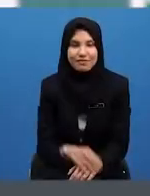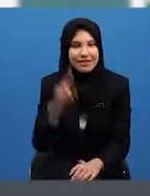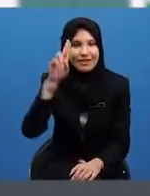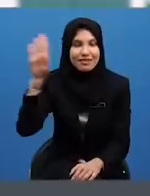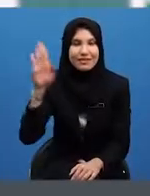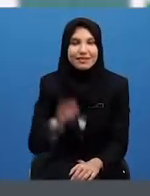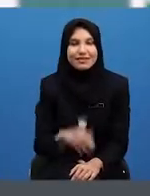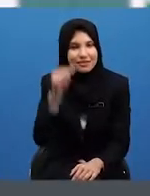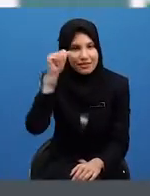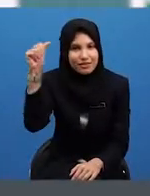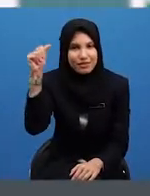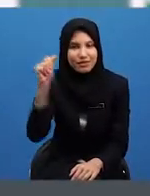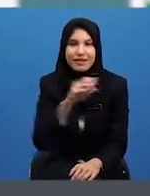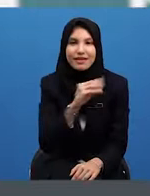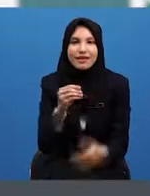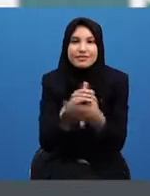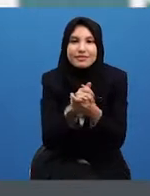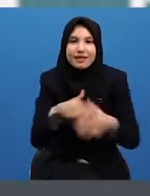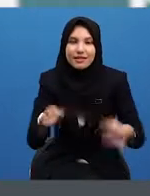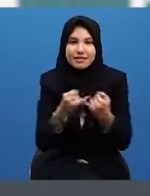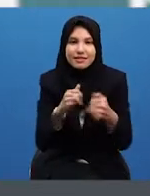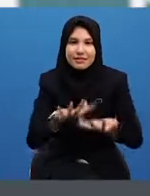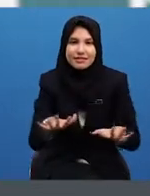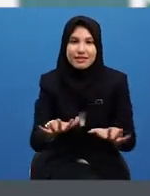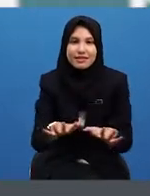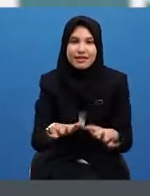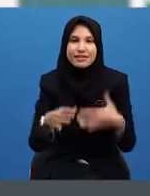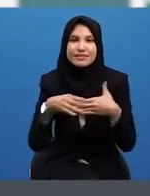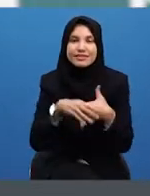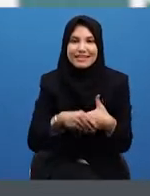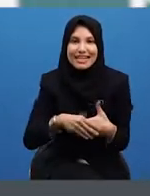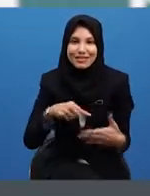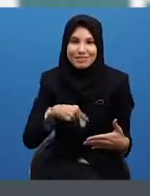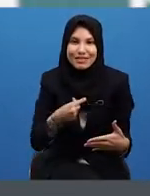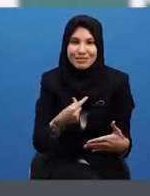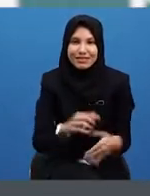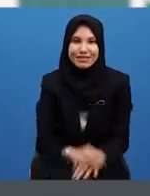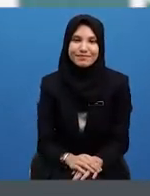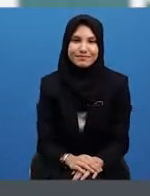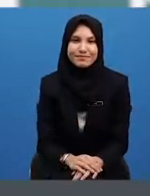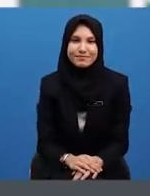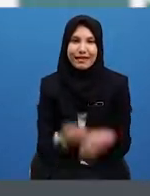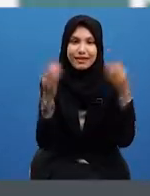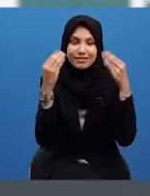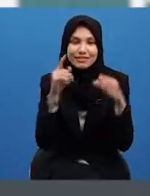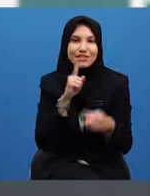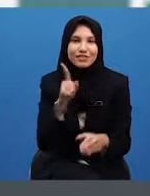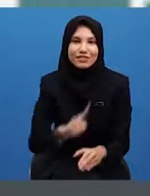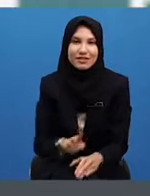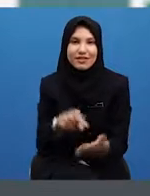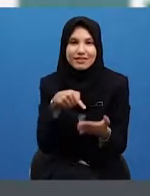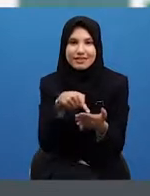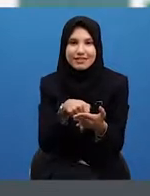assalamualaikum selamat sejahtera dan Salam ceria CEO zuhaida disini